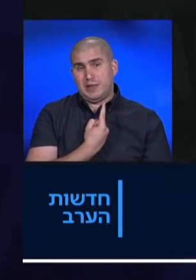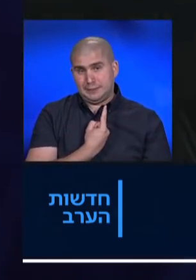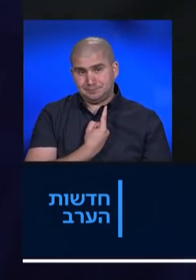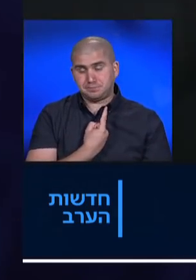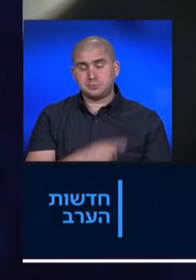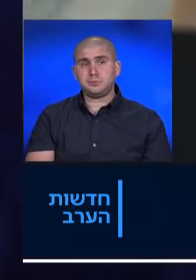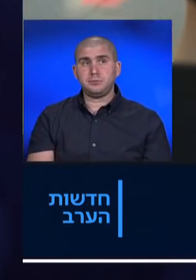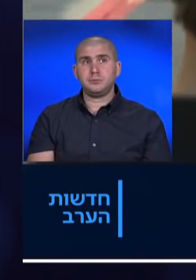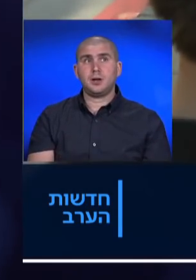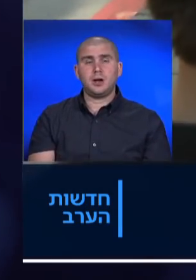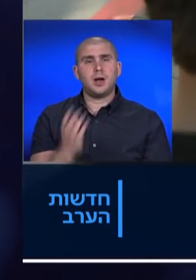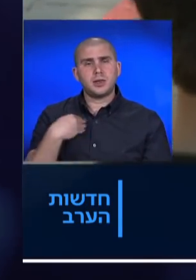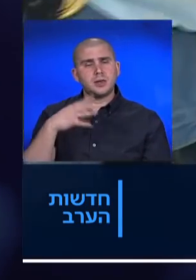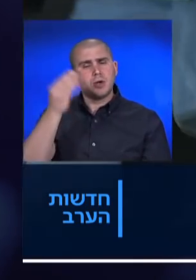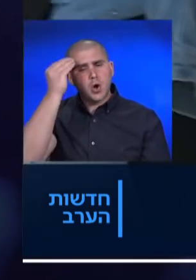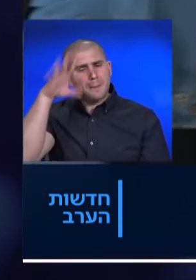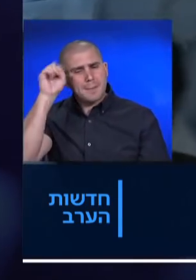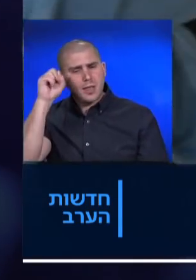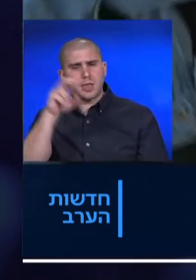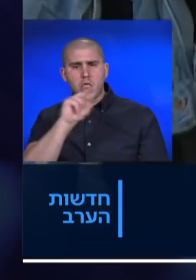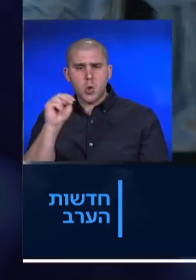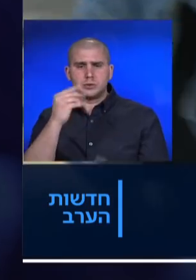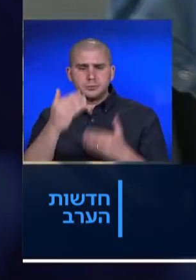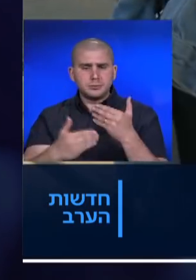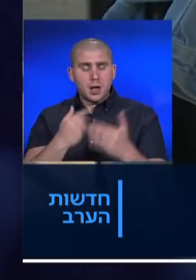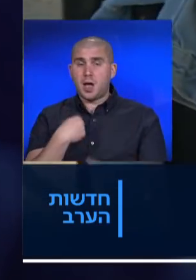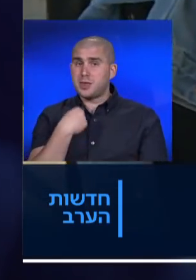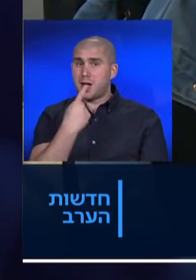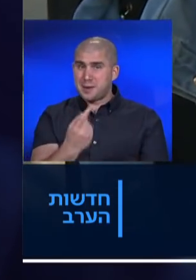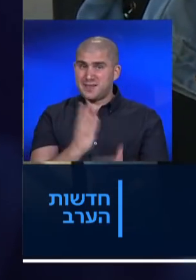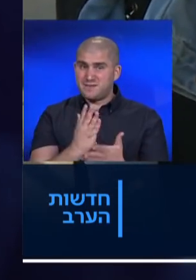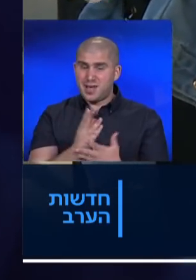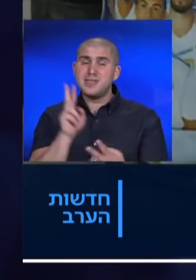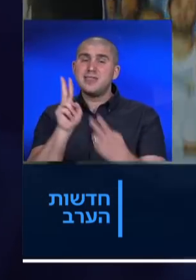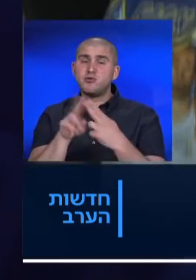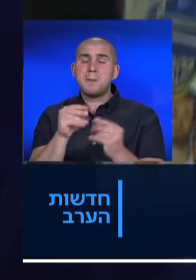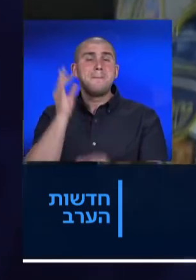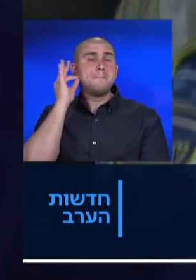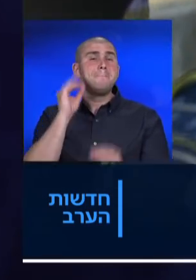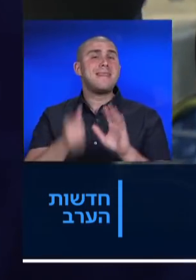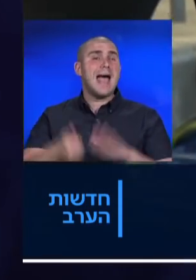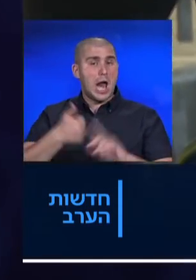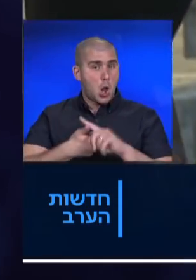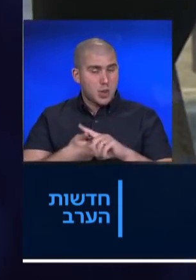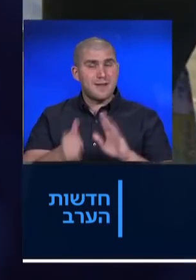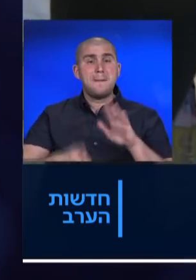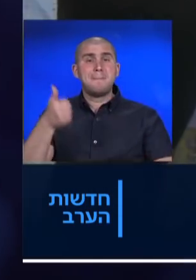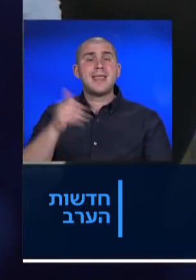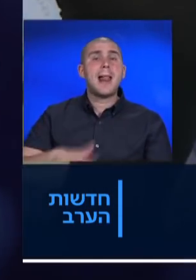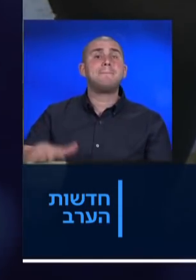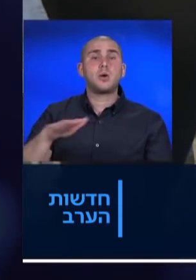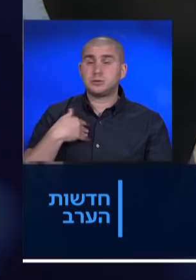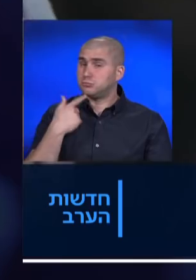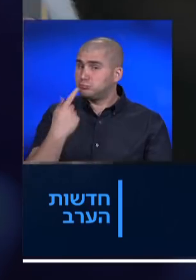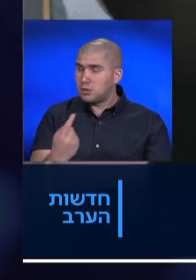לומד את הנושא הזה במשך היום, אמרתי לך, נפגשתי עם מנהלות ונפגשתי עם מנהלי מחוזות ואמרתי להם, אני רוצה לדעת